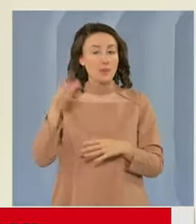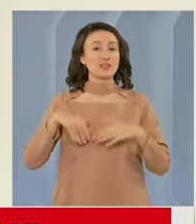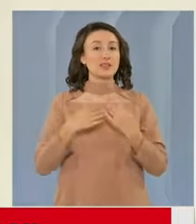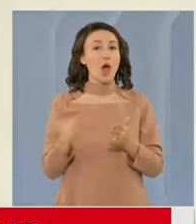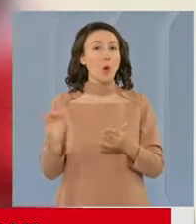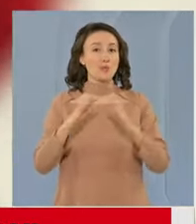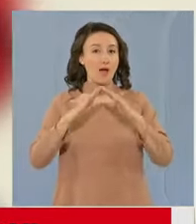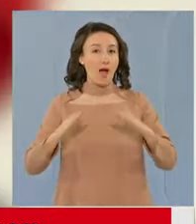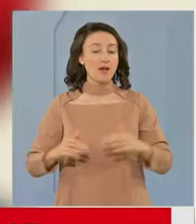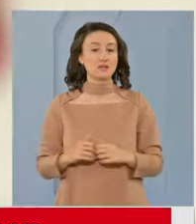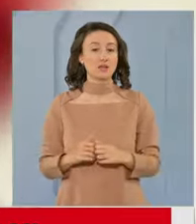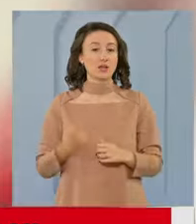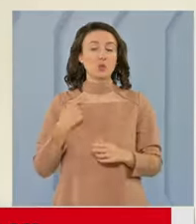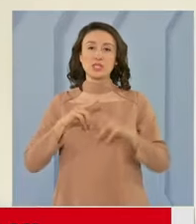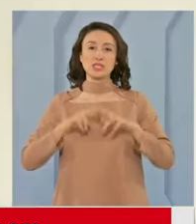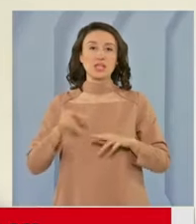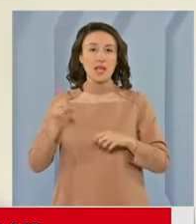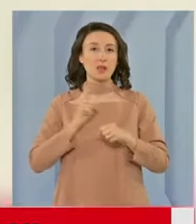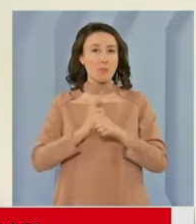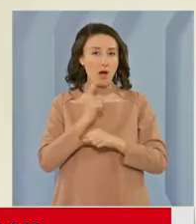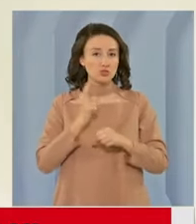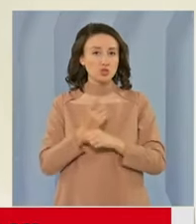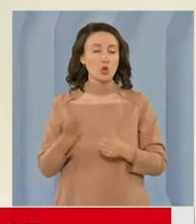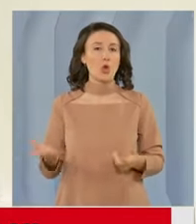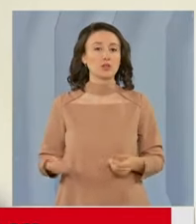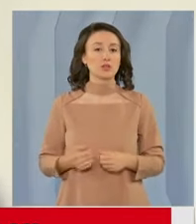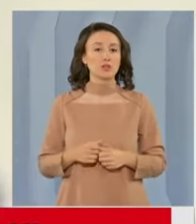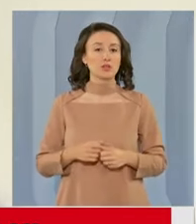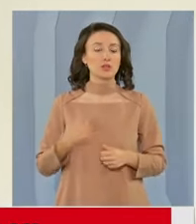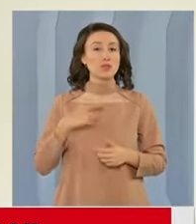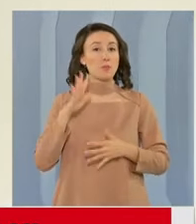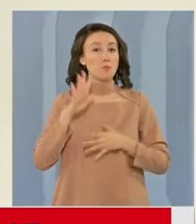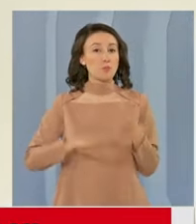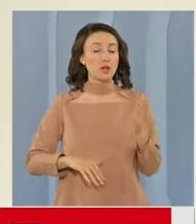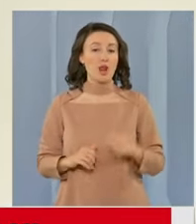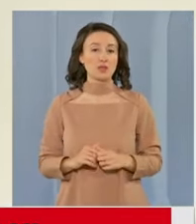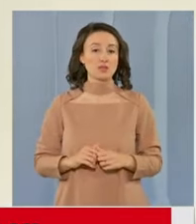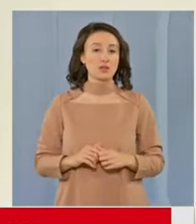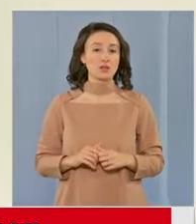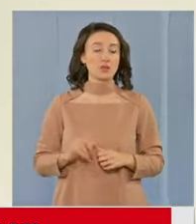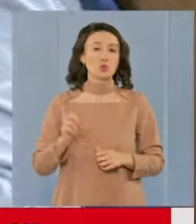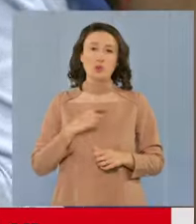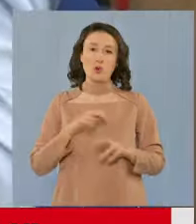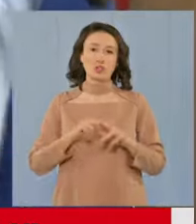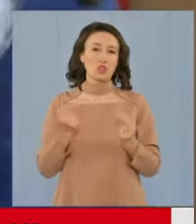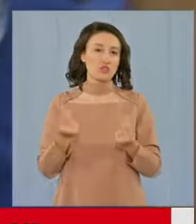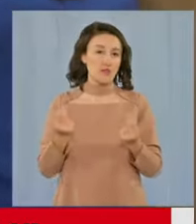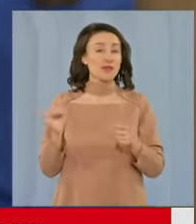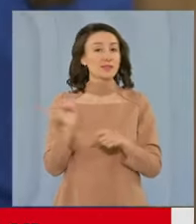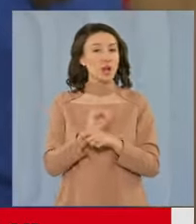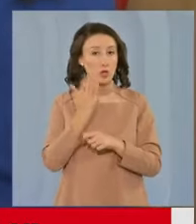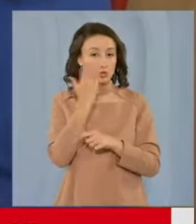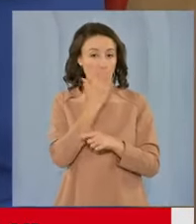copii acasă. Nu să-i țină în casă, să-și bată jos, să-i pângânească lumea. Nu se poate așa ceva! Directoarea